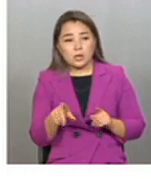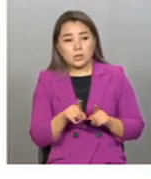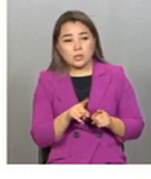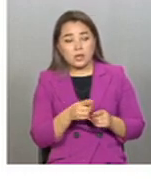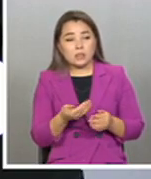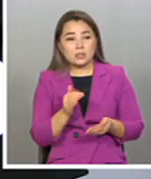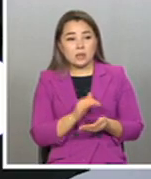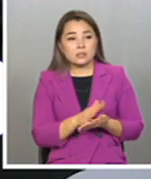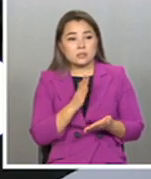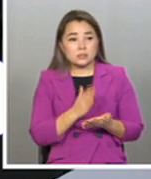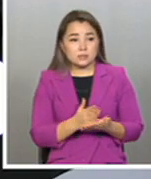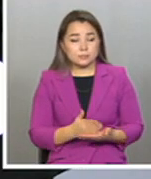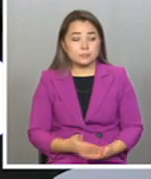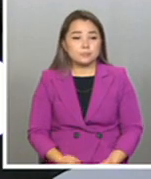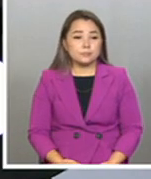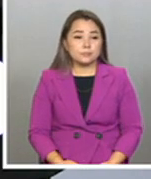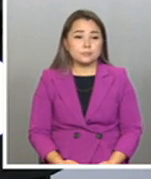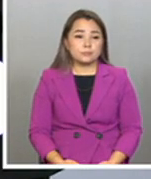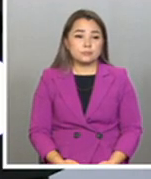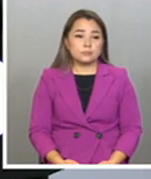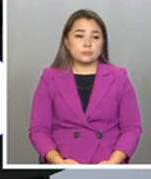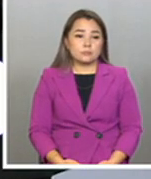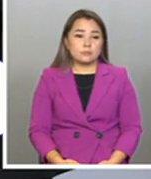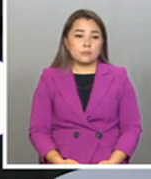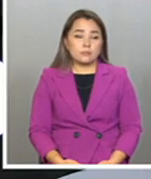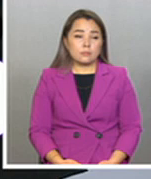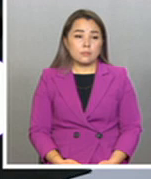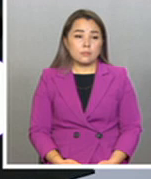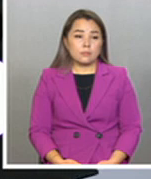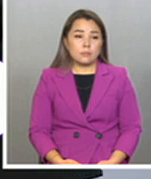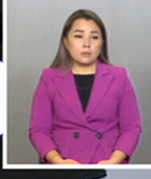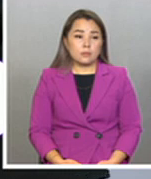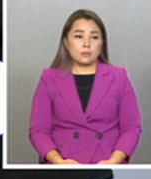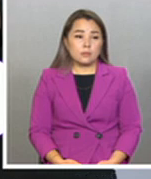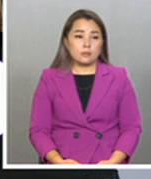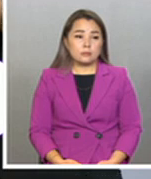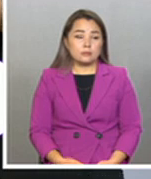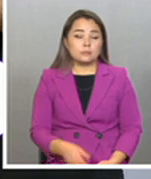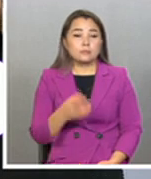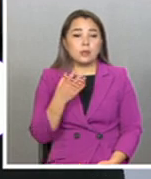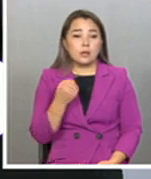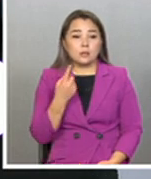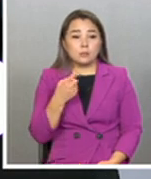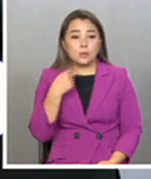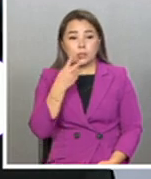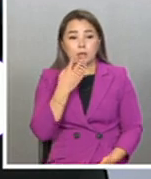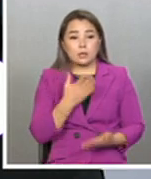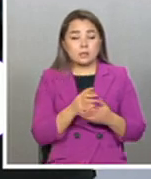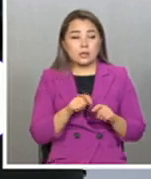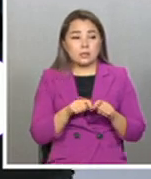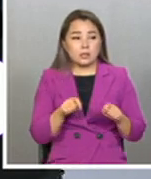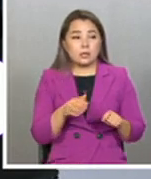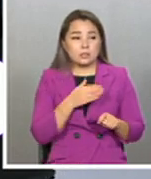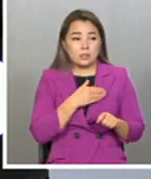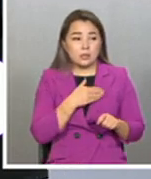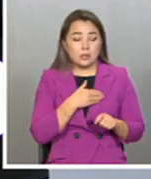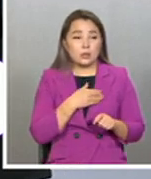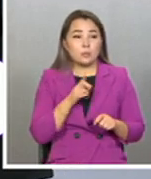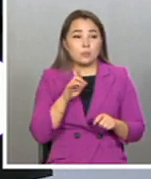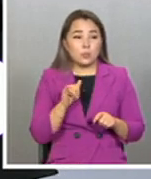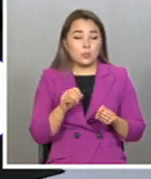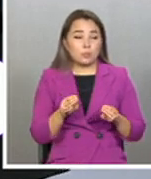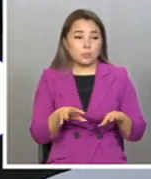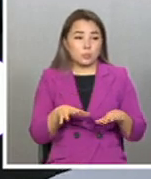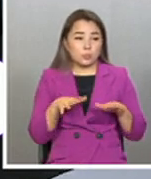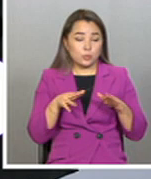таныстырдым. Енді сіздерге жылулық қозғалыстың тағы бір түрімен таныстыратын болсам, бұл жерде сіздерде бу турбиналары, яғни